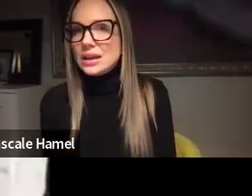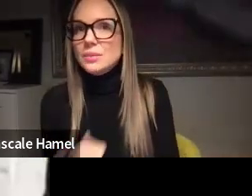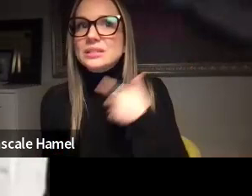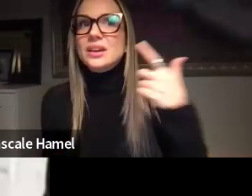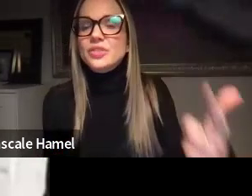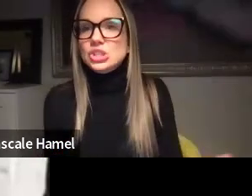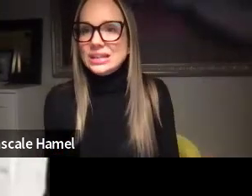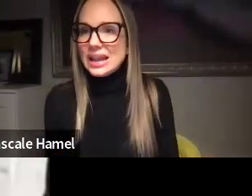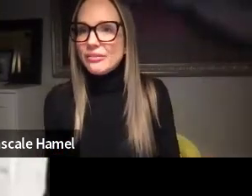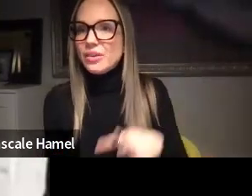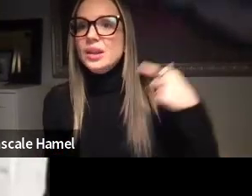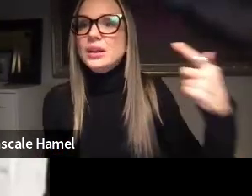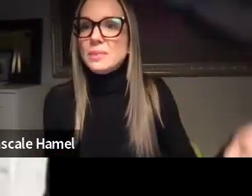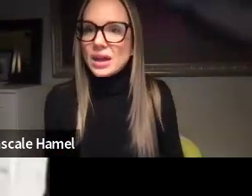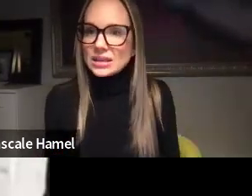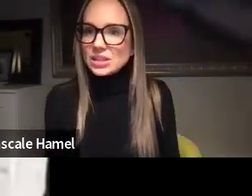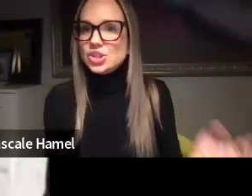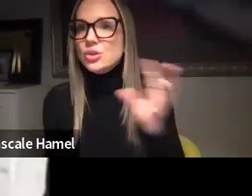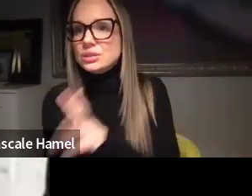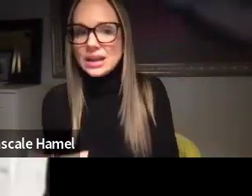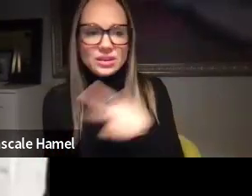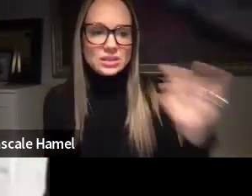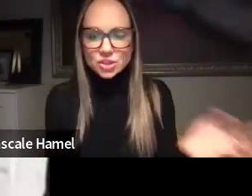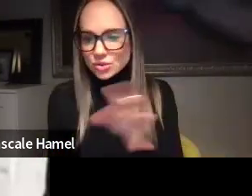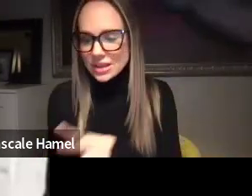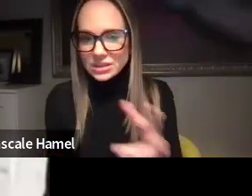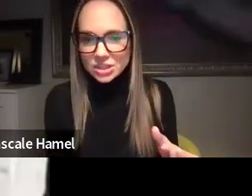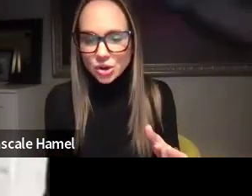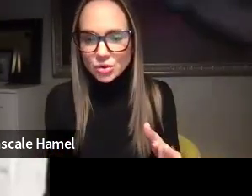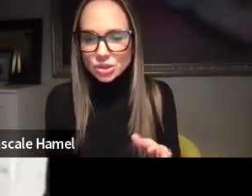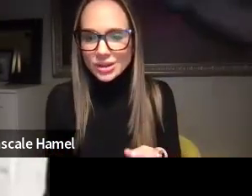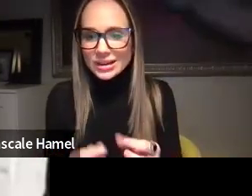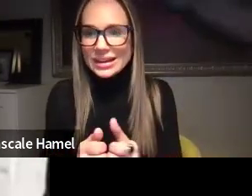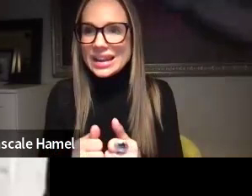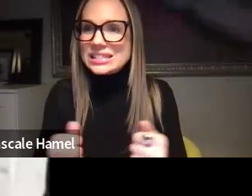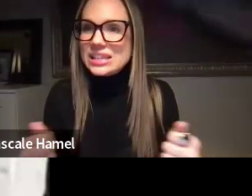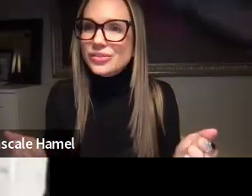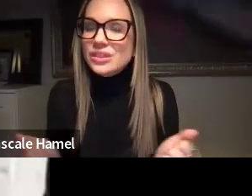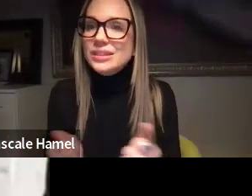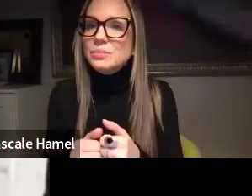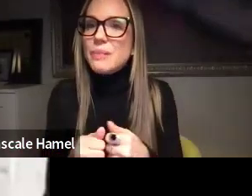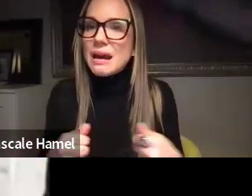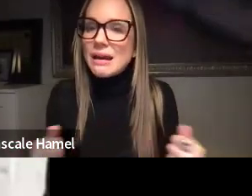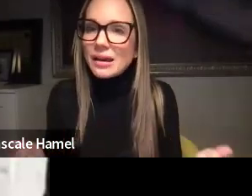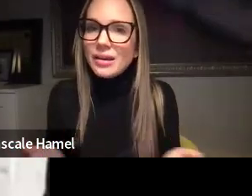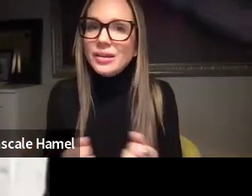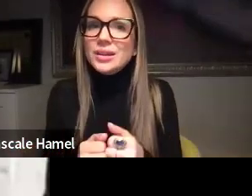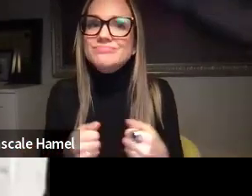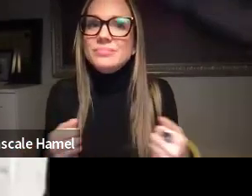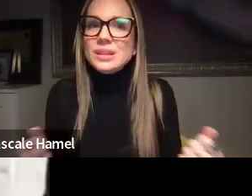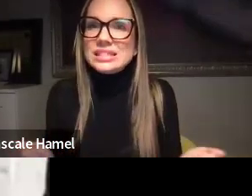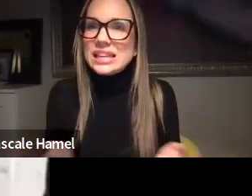aussi longtemps parce qu'à force de les laver, les mettre dans la sécheuse, laver, sécheuse, l'élastique finit